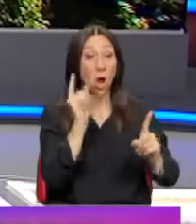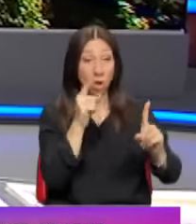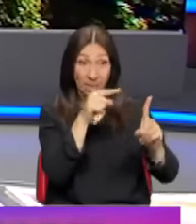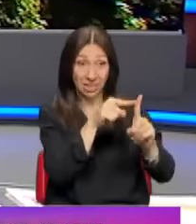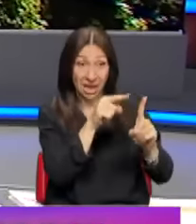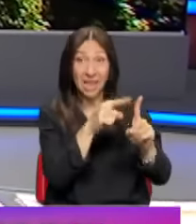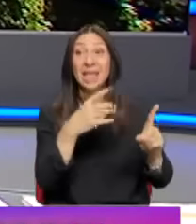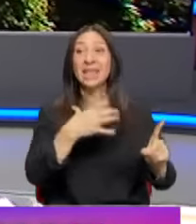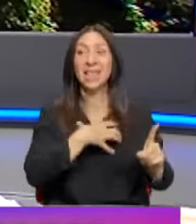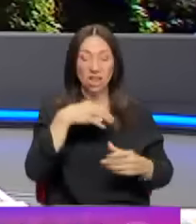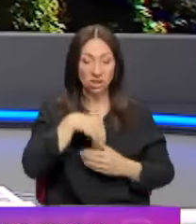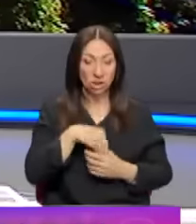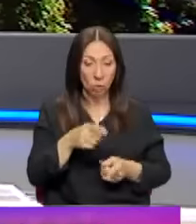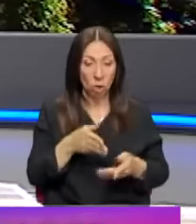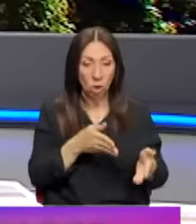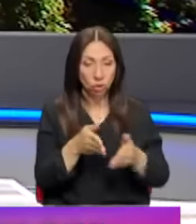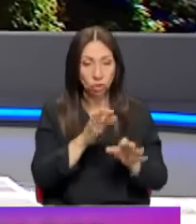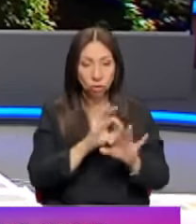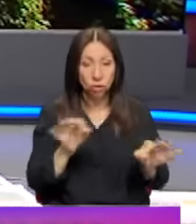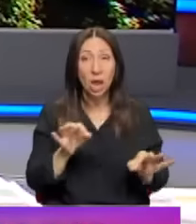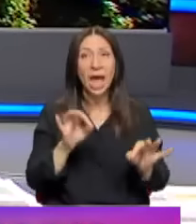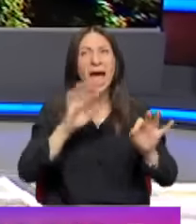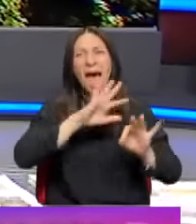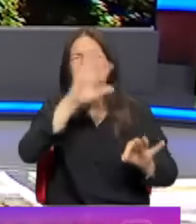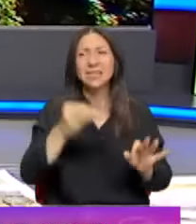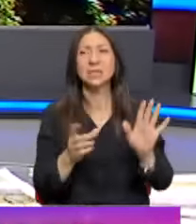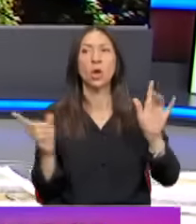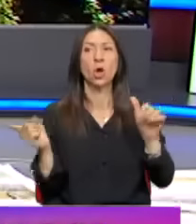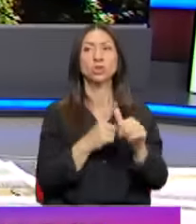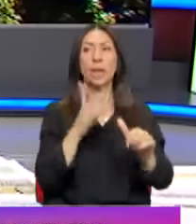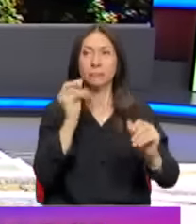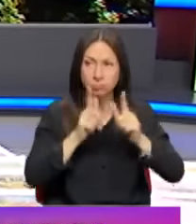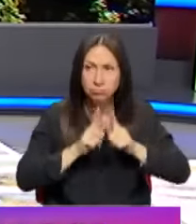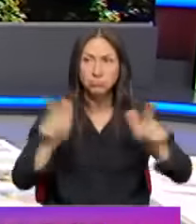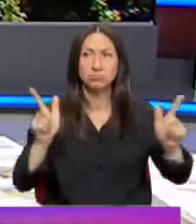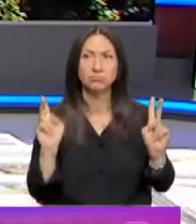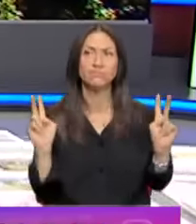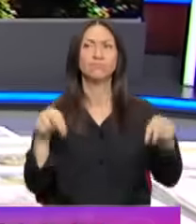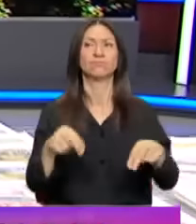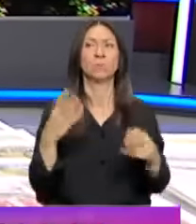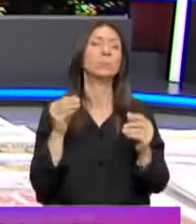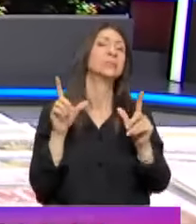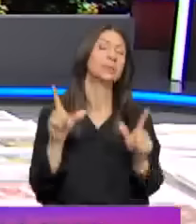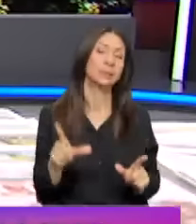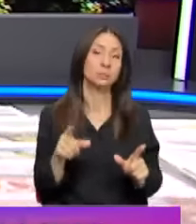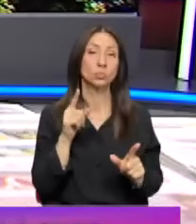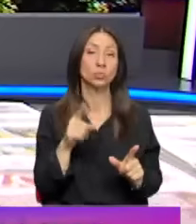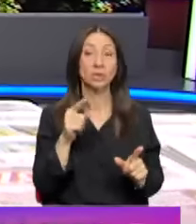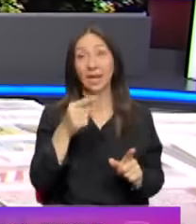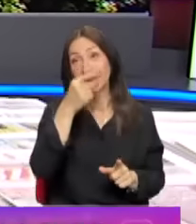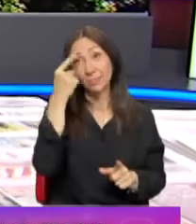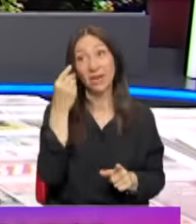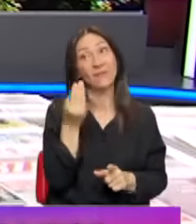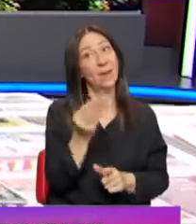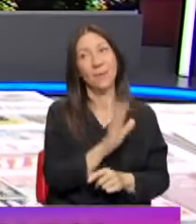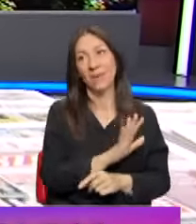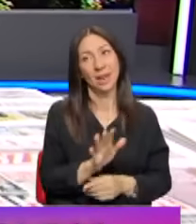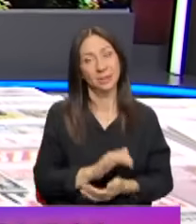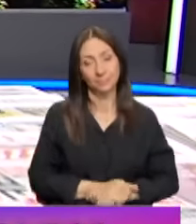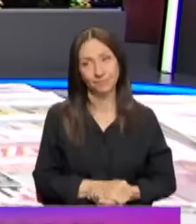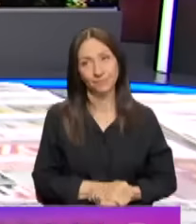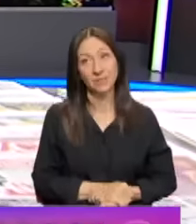öğretmenler kendi içlerindeki bu yolsuzluk olayına herkesten önce en yüksek tepkiyi gösteren olmalı ve buna imkan